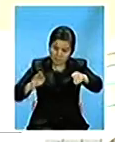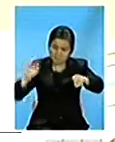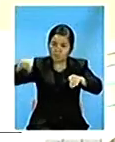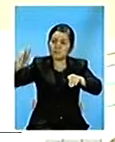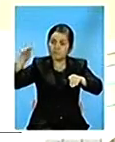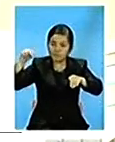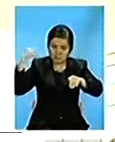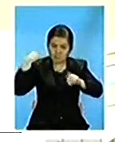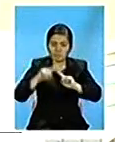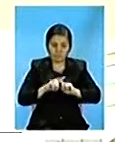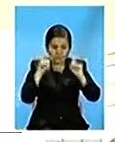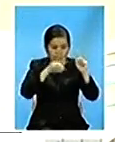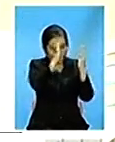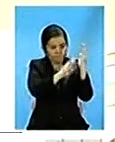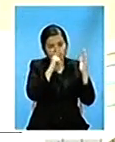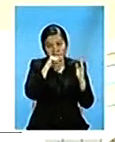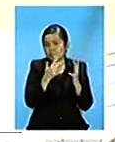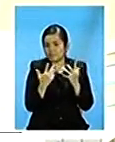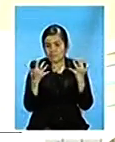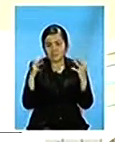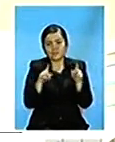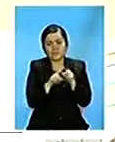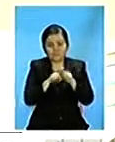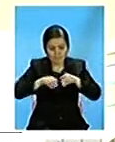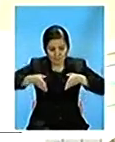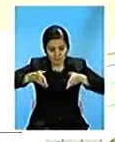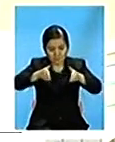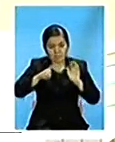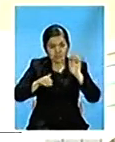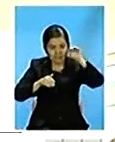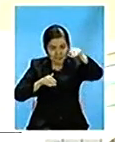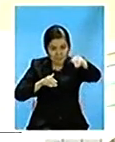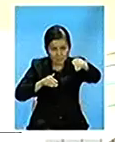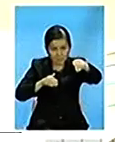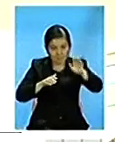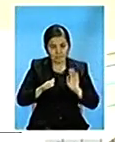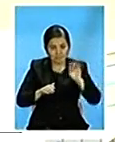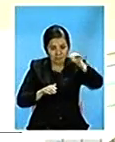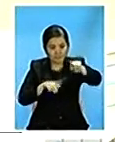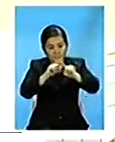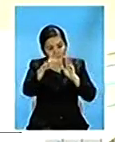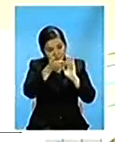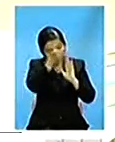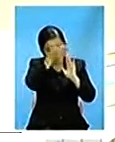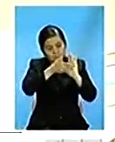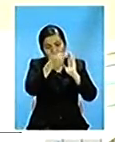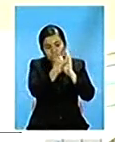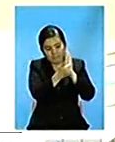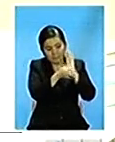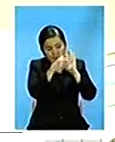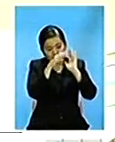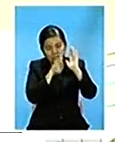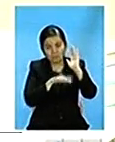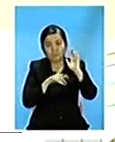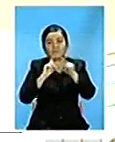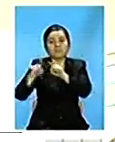ราห่างกันมากครับงั้นถนนกับสะพานนี่ต้องเชื่อมโยงกันระหว่างภาคเหนือใต้อีสาน